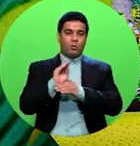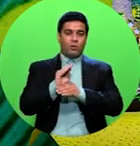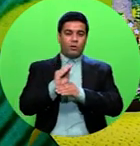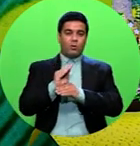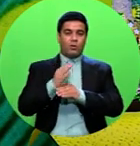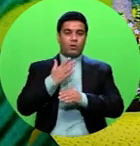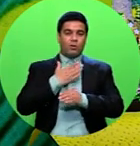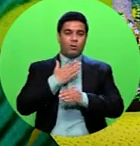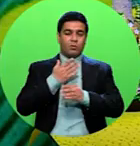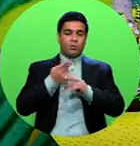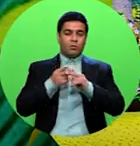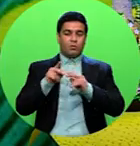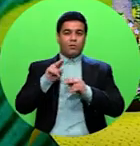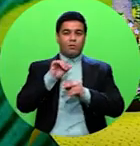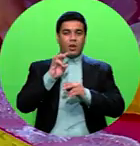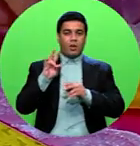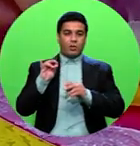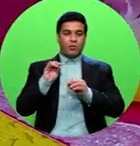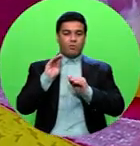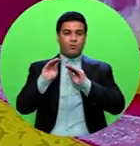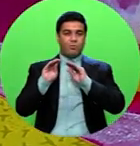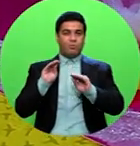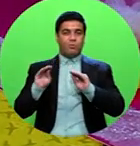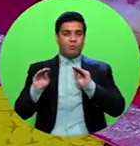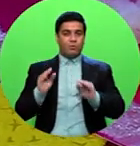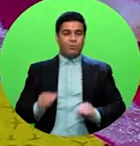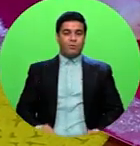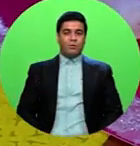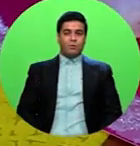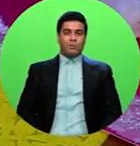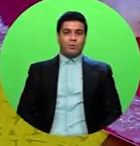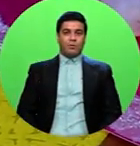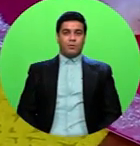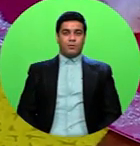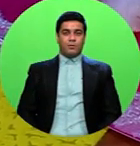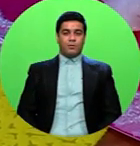дополнить свое панно. Так,